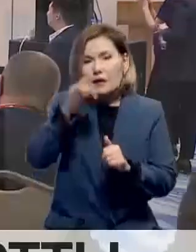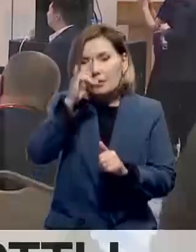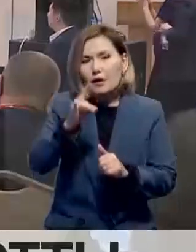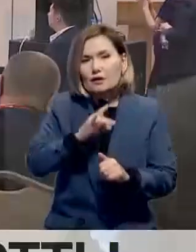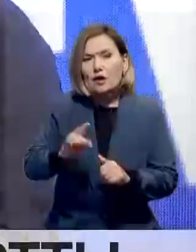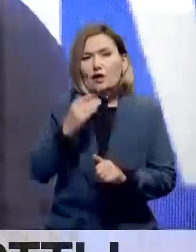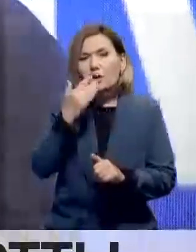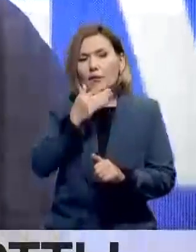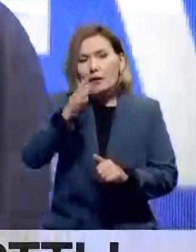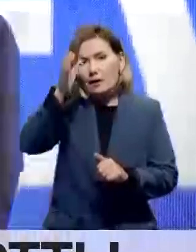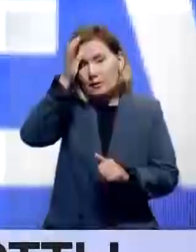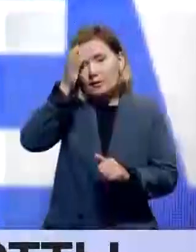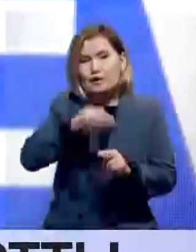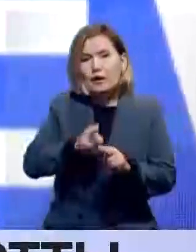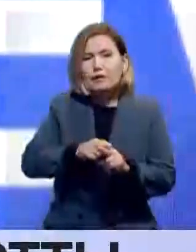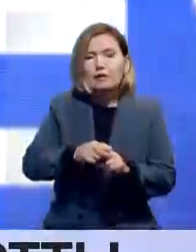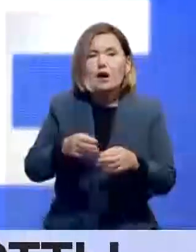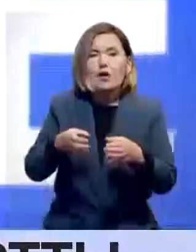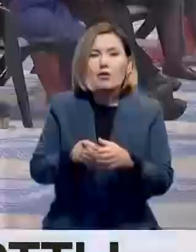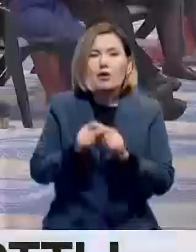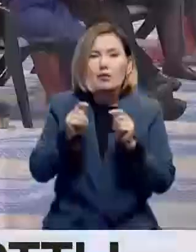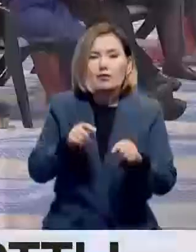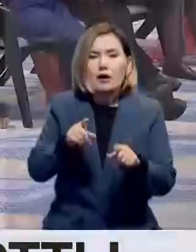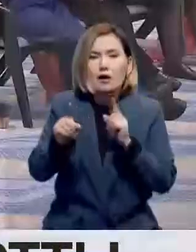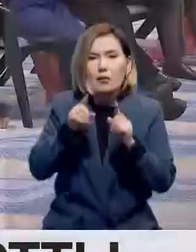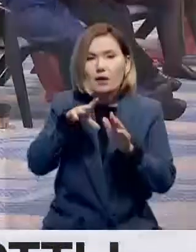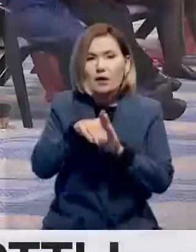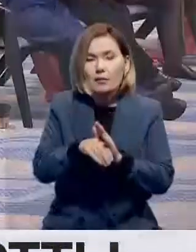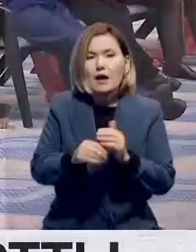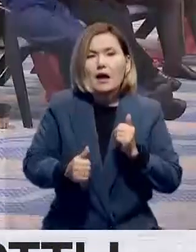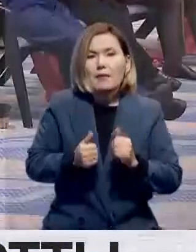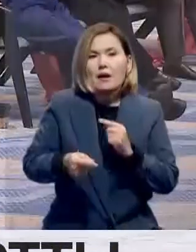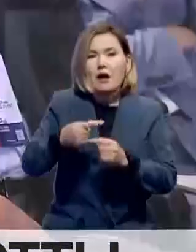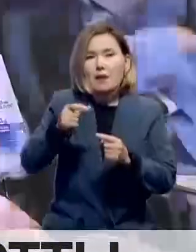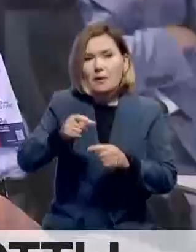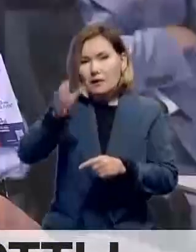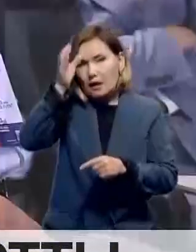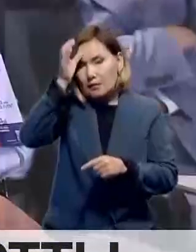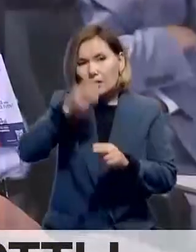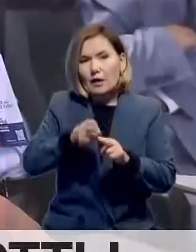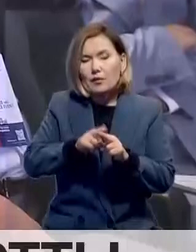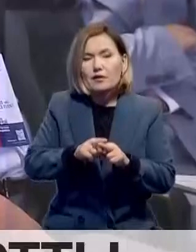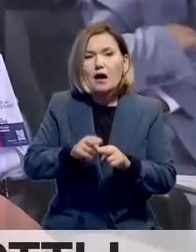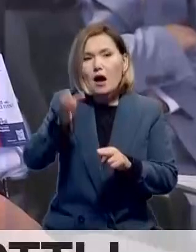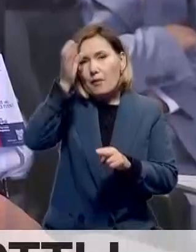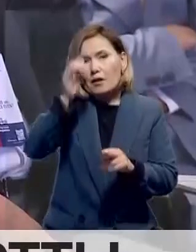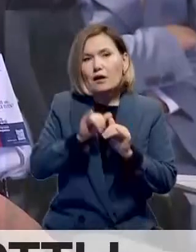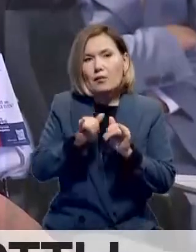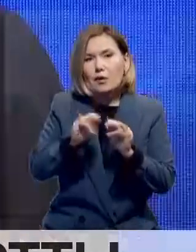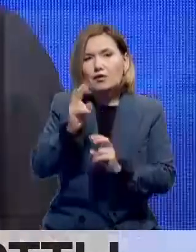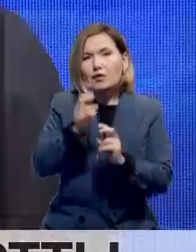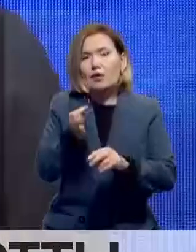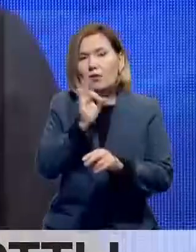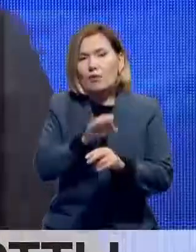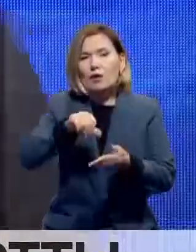Қазақстан Республикасының ұлттық ғылым академиясы ұйымдастырып отыр. Форум аясында беделді кәсіпкерлер мен ғалымдар ғылымның әлеуетін өндірісте